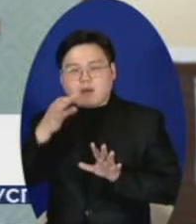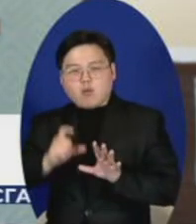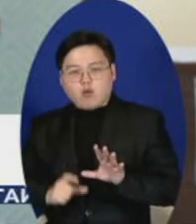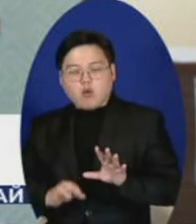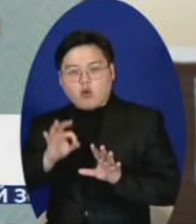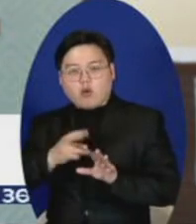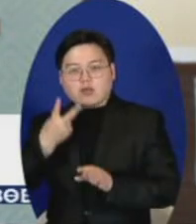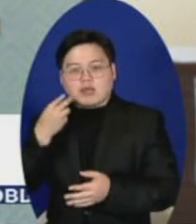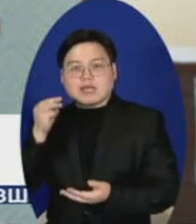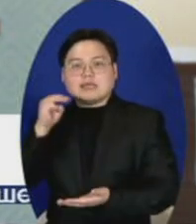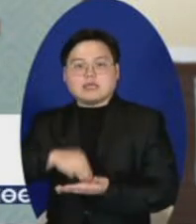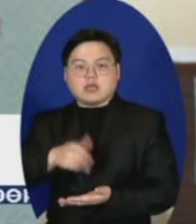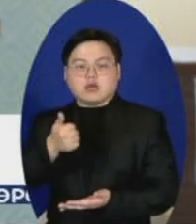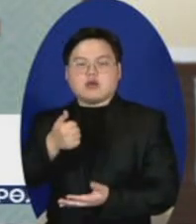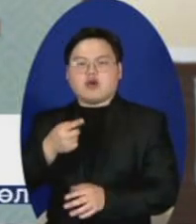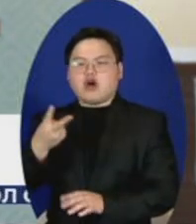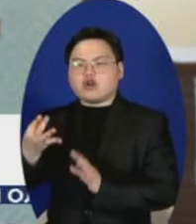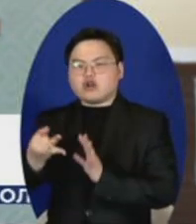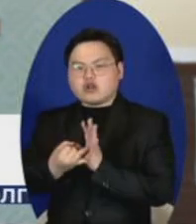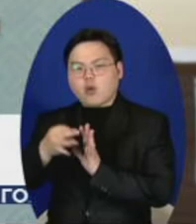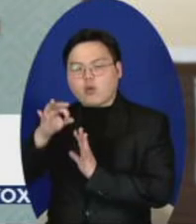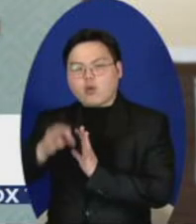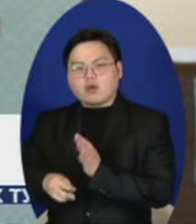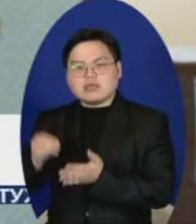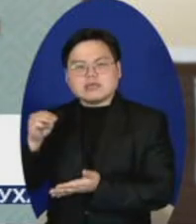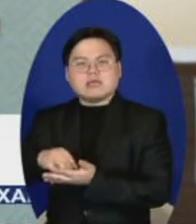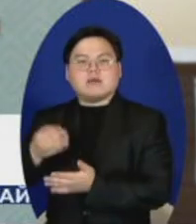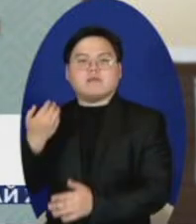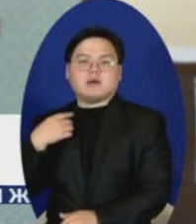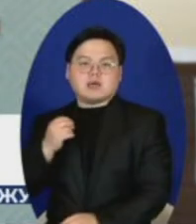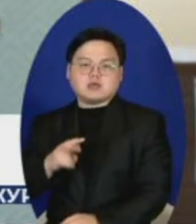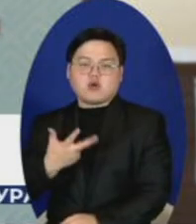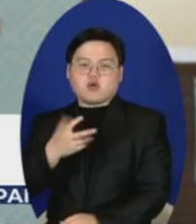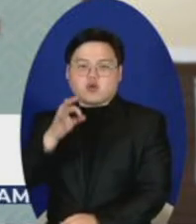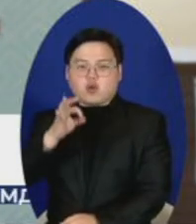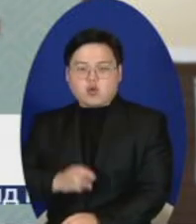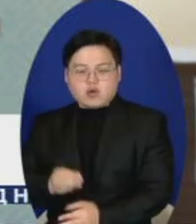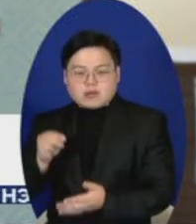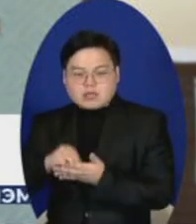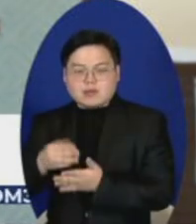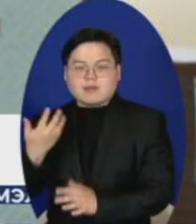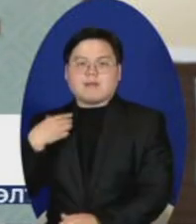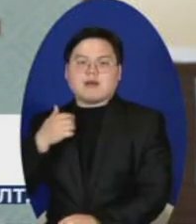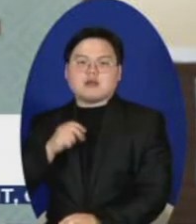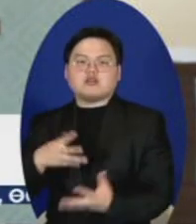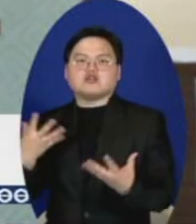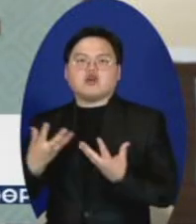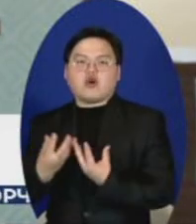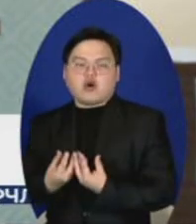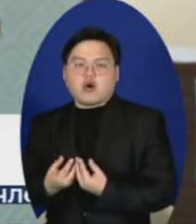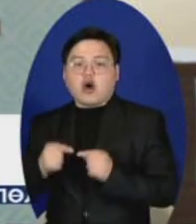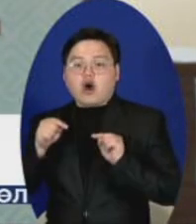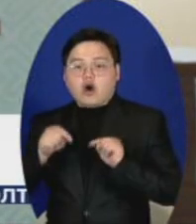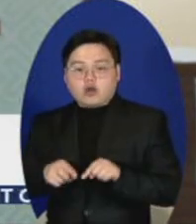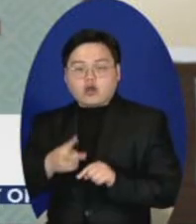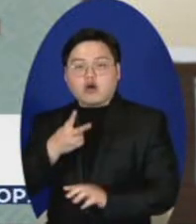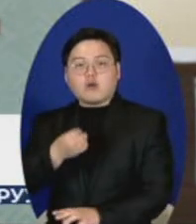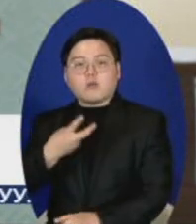бий. 27% тэнцэжсэн тохиолдол бий. 30% тэнцэжсэн тохиолдол бий. Энэ жилийнх одоогоор